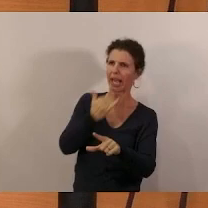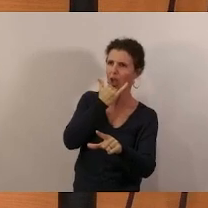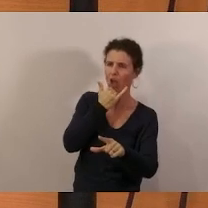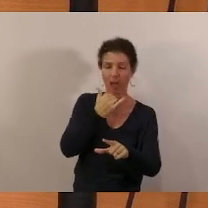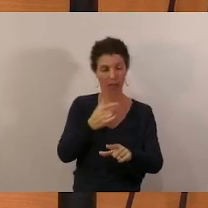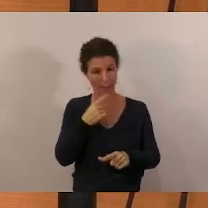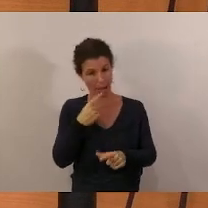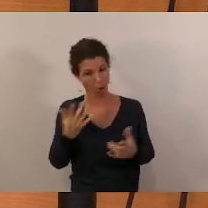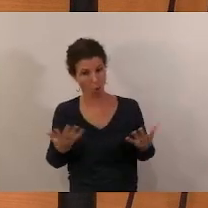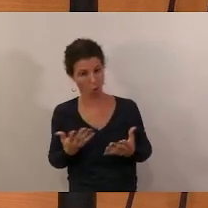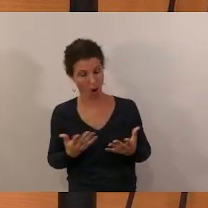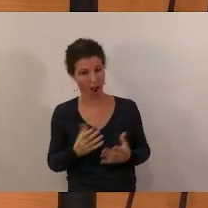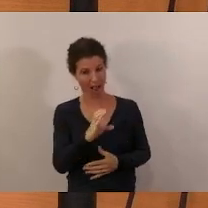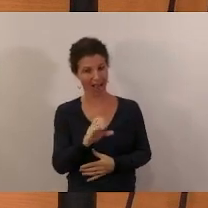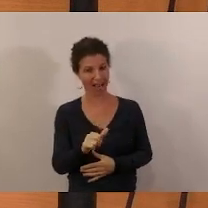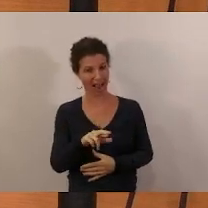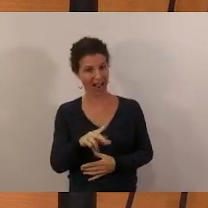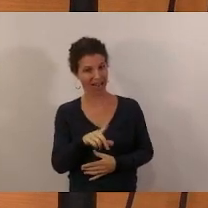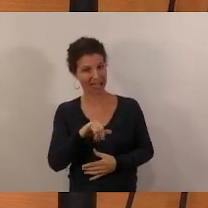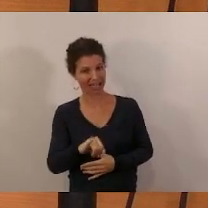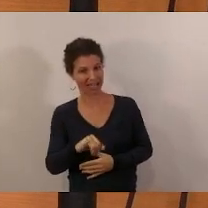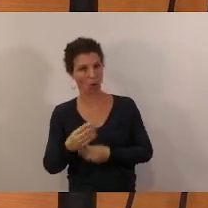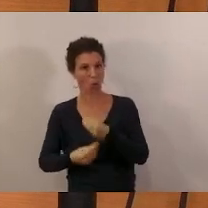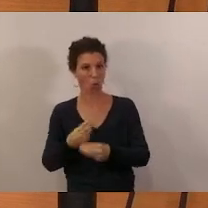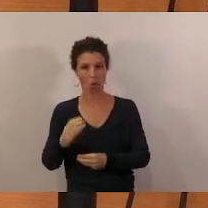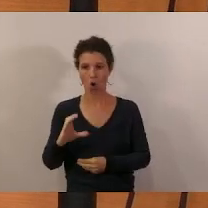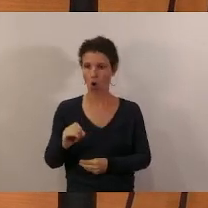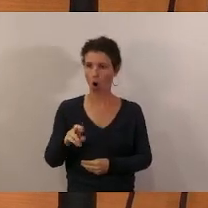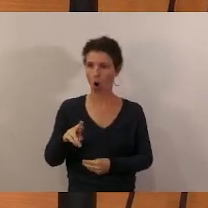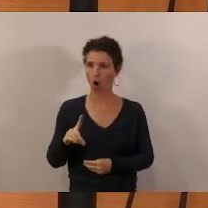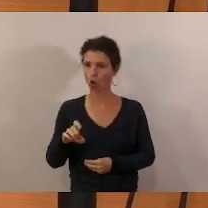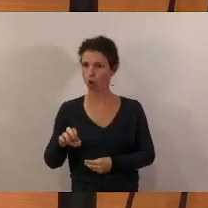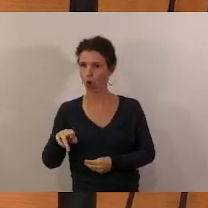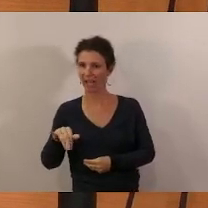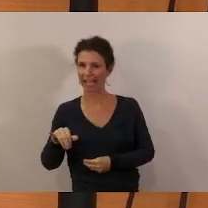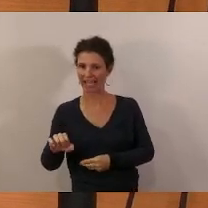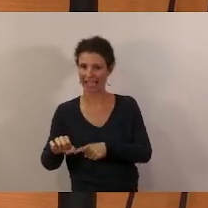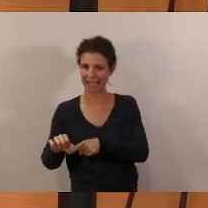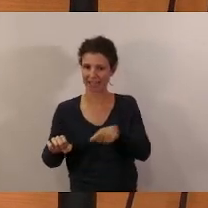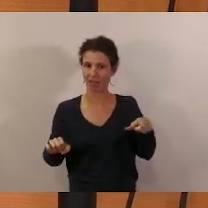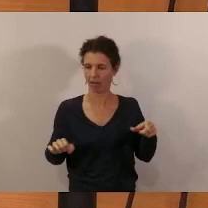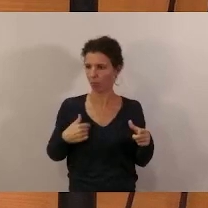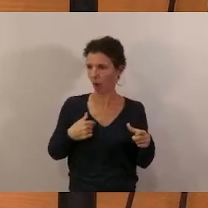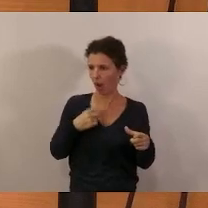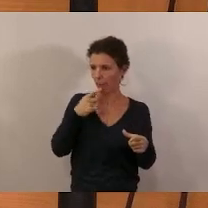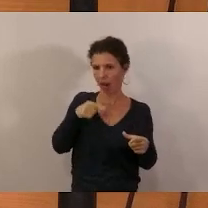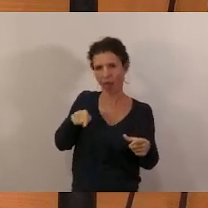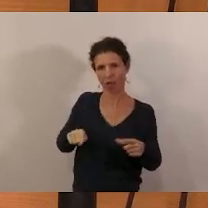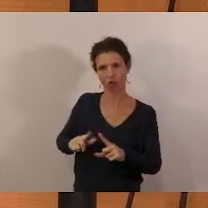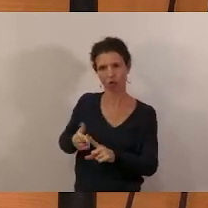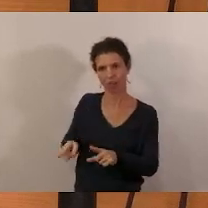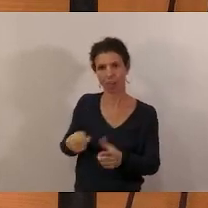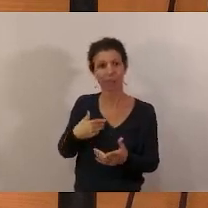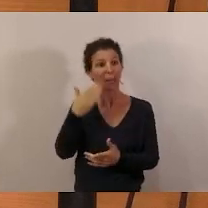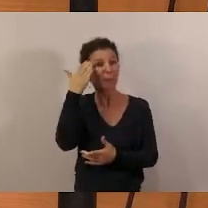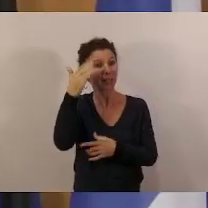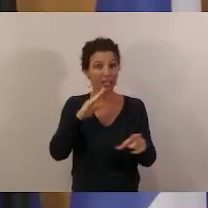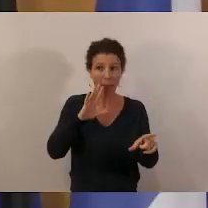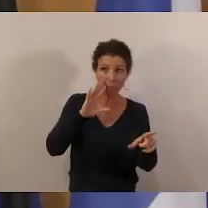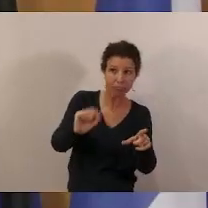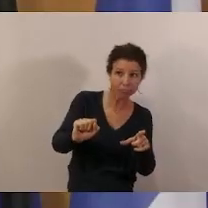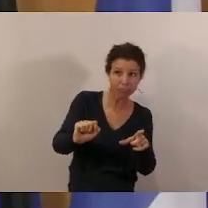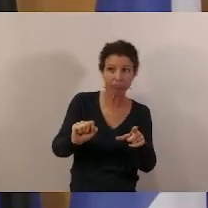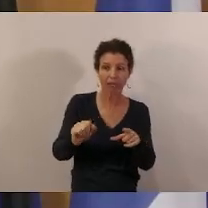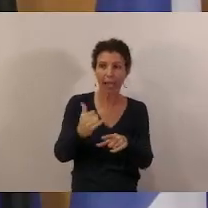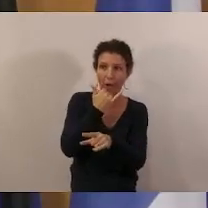Carly ou de la Corderie ? Non, là je parle du petit jardin de la Corderie. Pardon. D'accord. Bah, si vous constatez un vice, vous irez faire un recours contre la